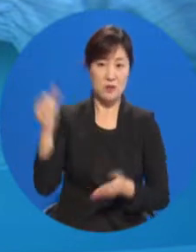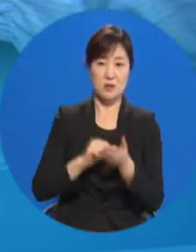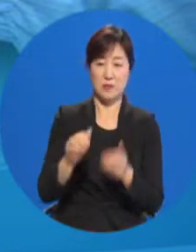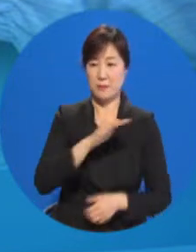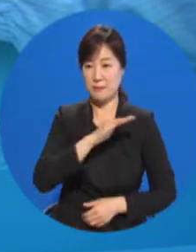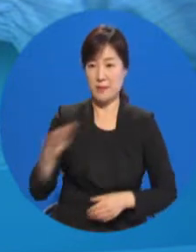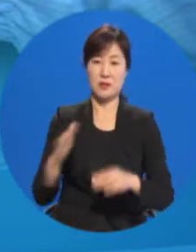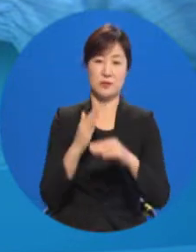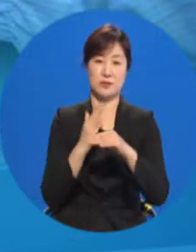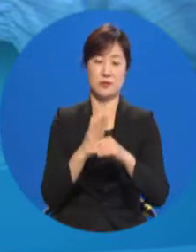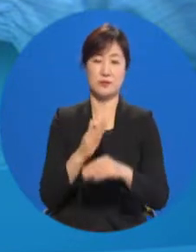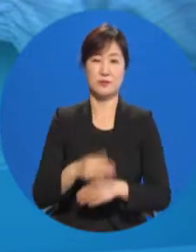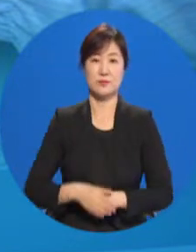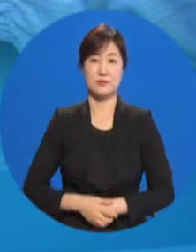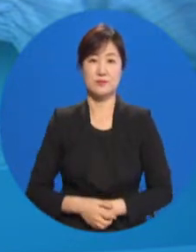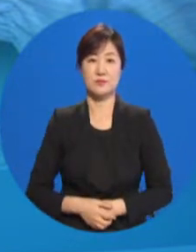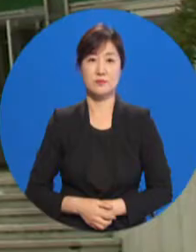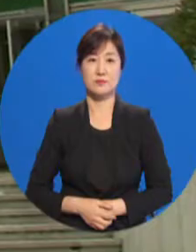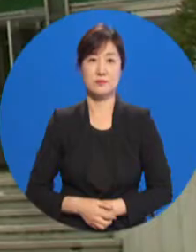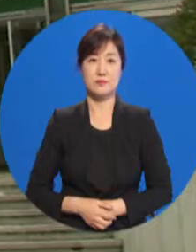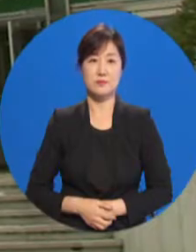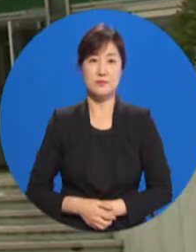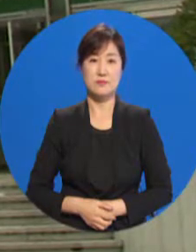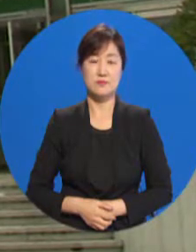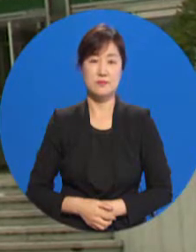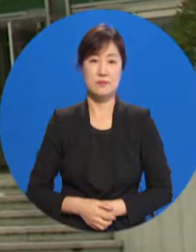있습니다. 이계상 기자입니다.